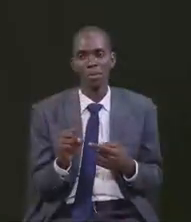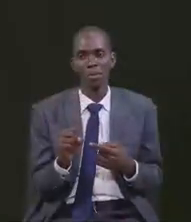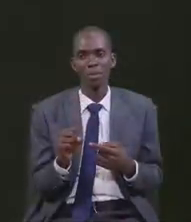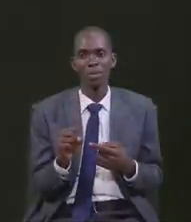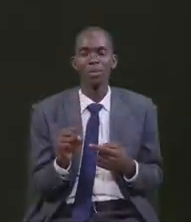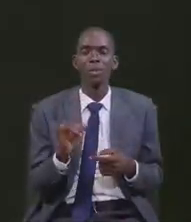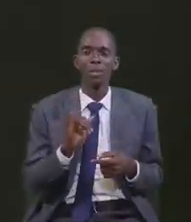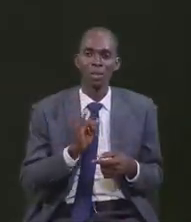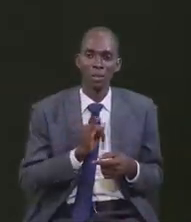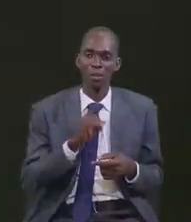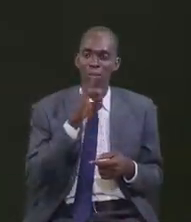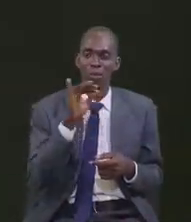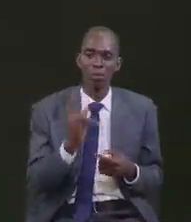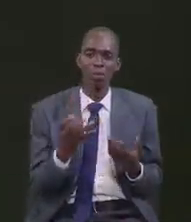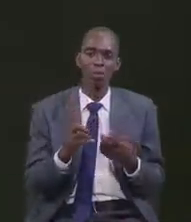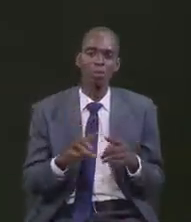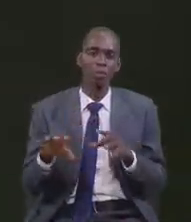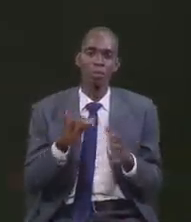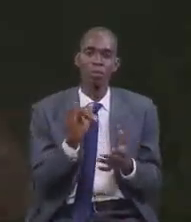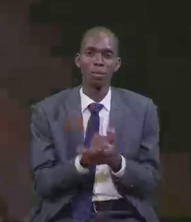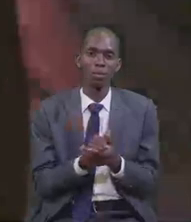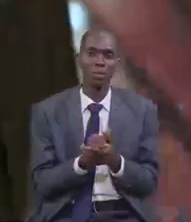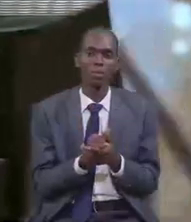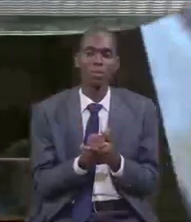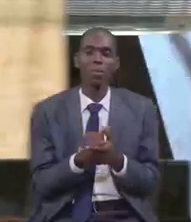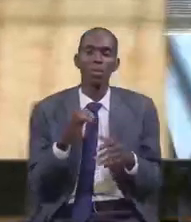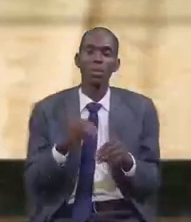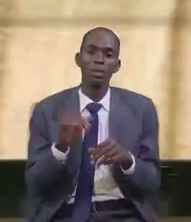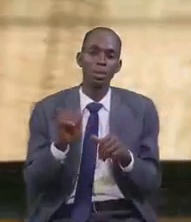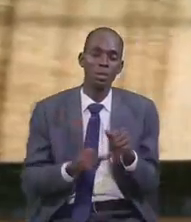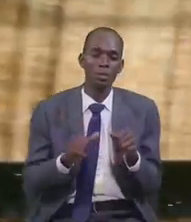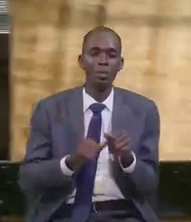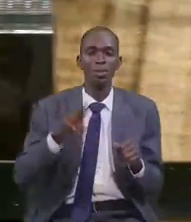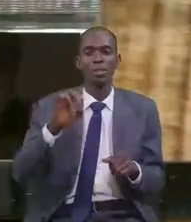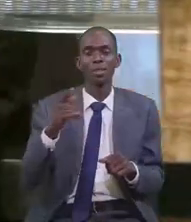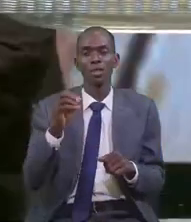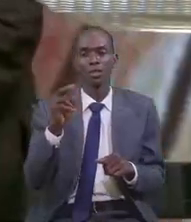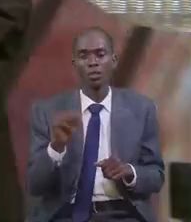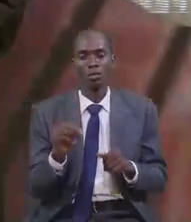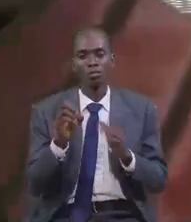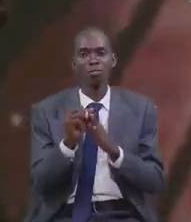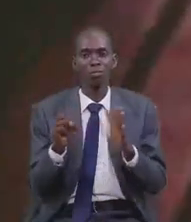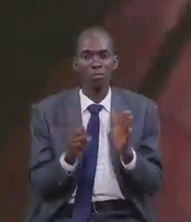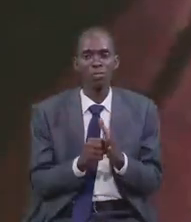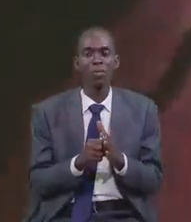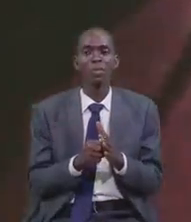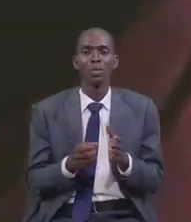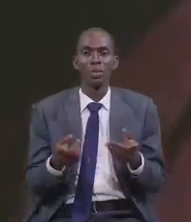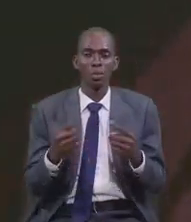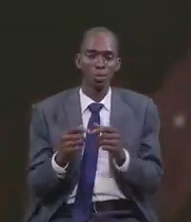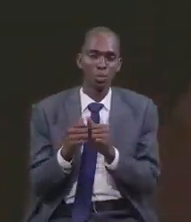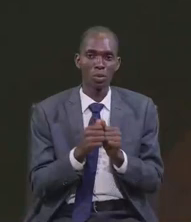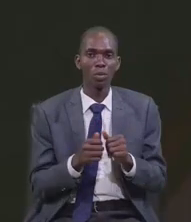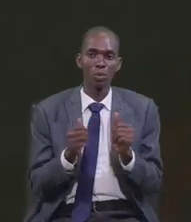Je veux faire cela. Donc, dans chaque région, dans chaque état, dans chaque pays, alors,